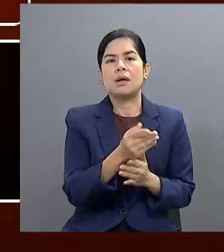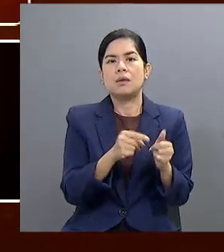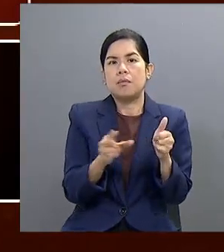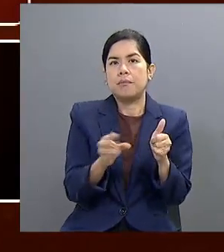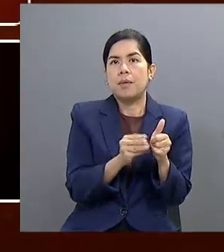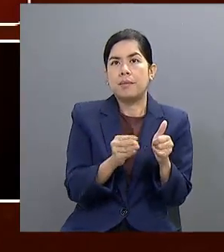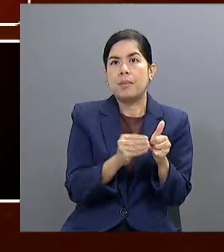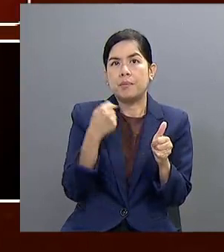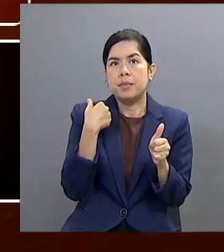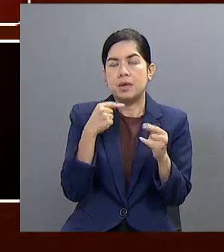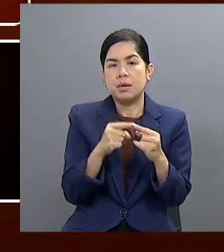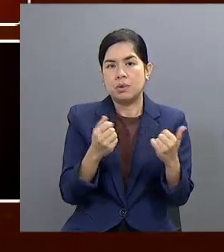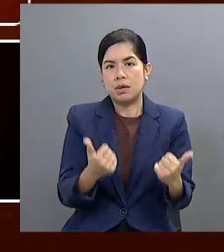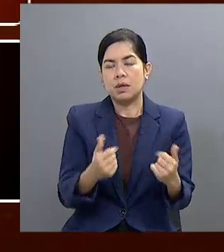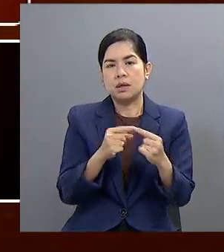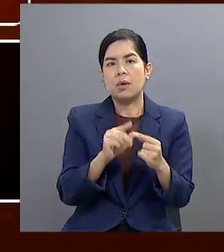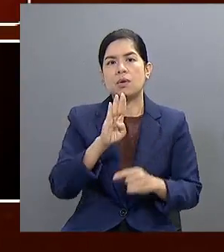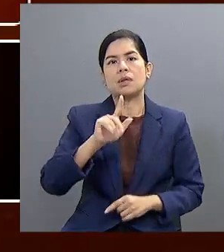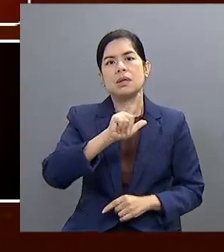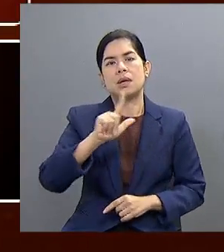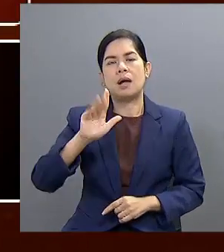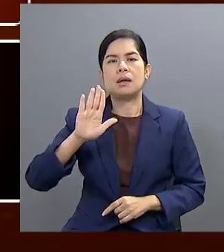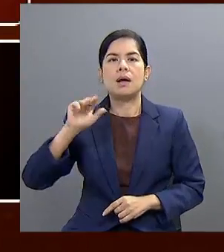อยู่ที่4535444